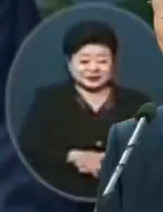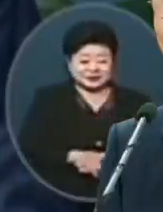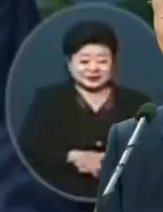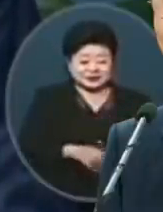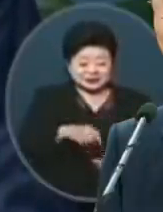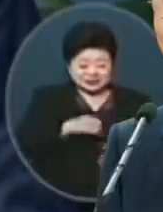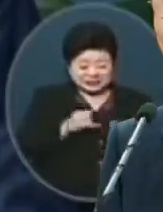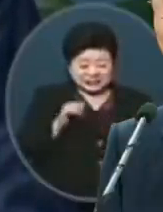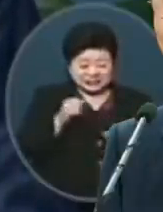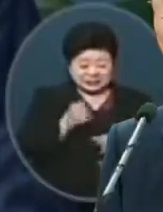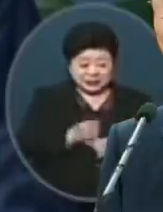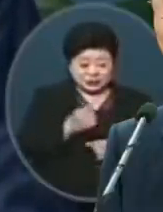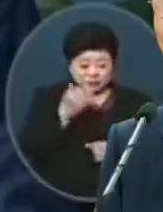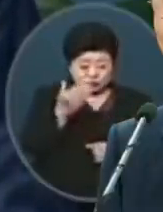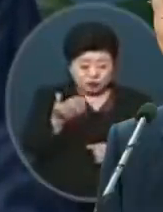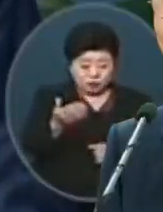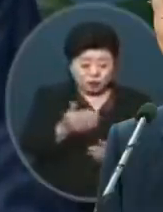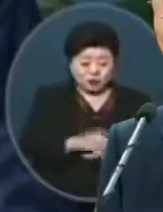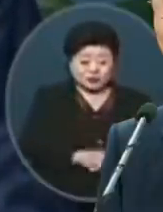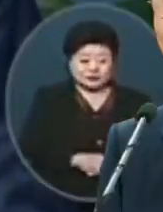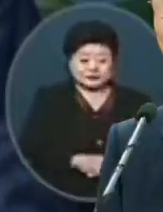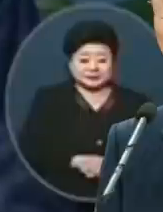의인으로 만들어진 것입니다.